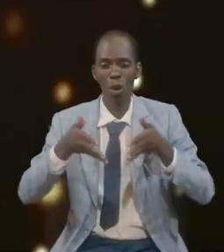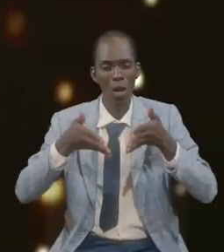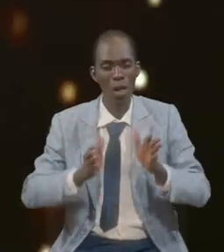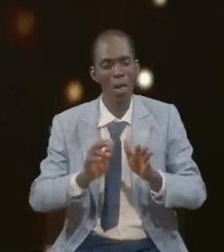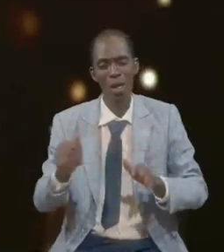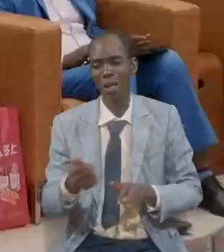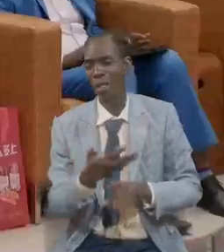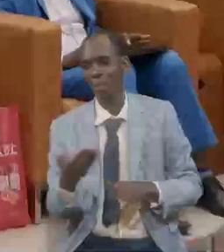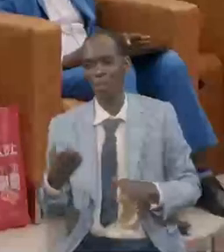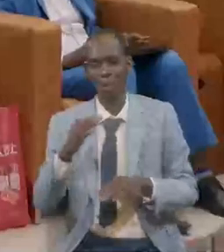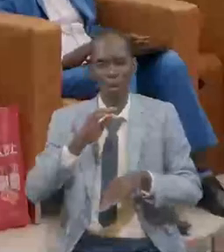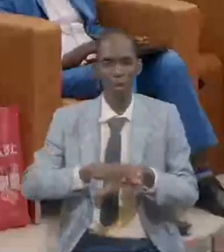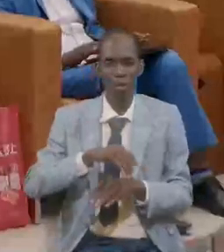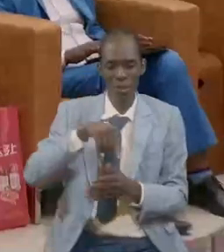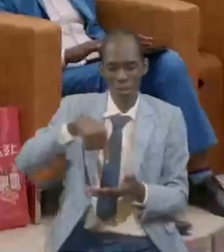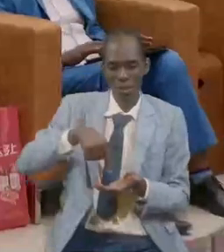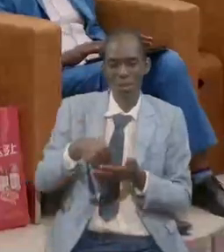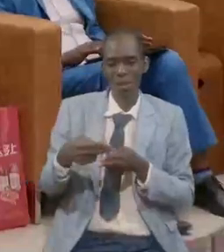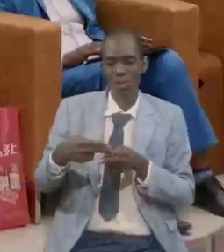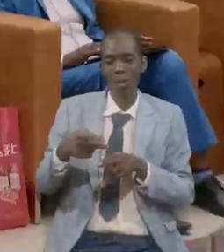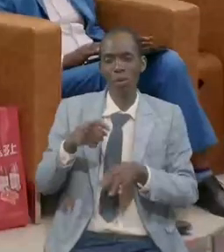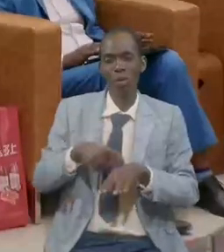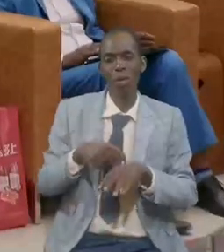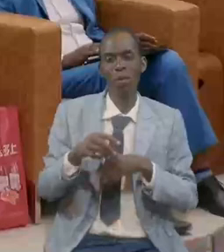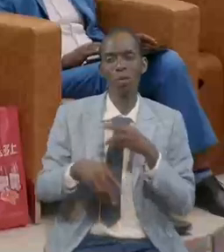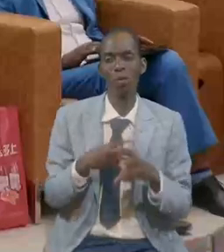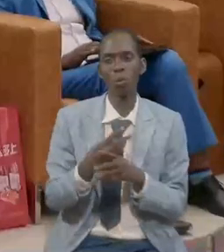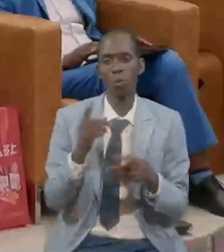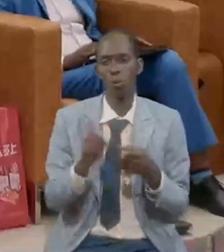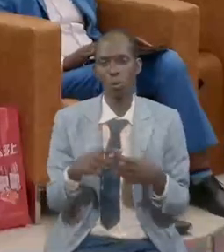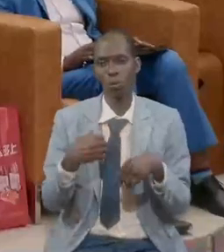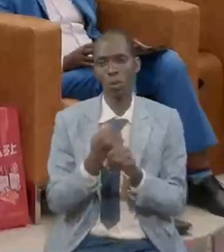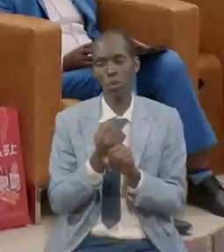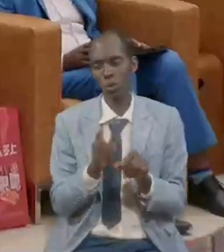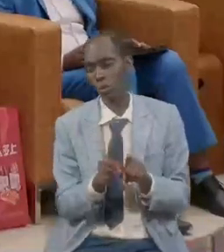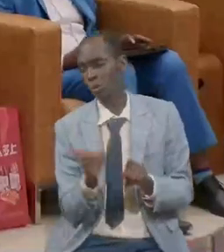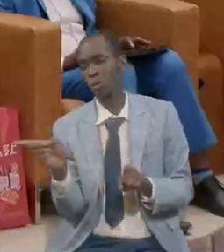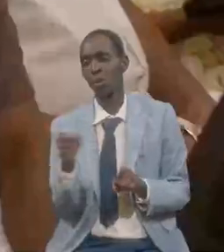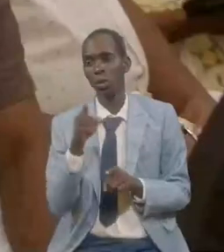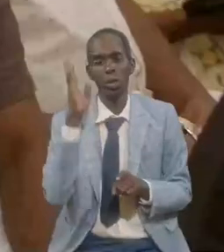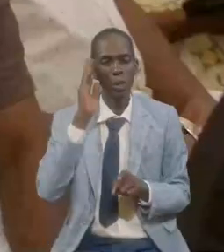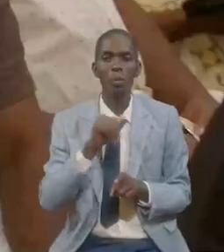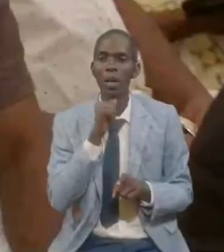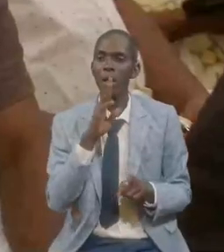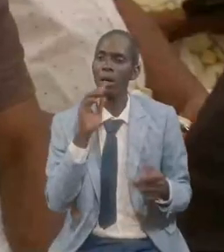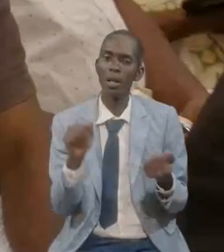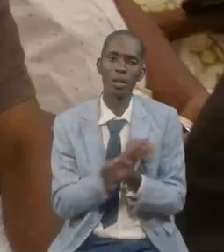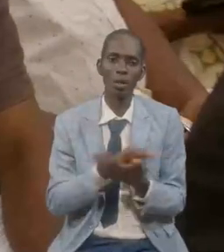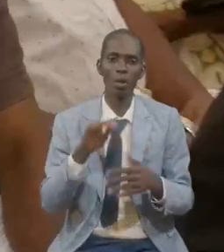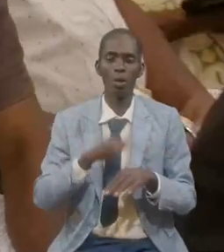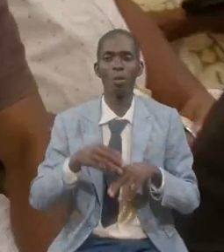rien de ce monde de vous distraire. Vous n'allez pas périr à